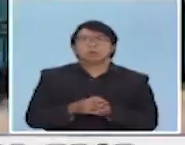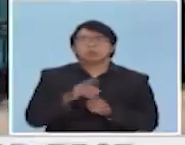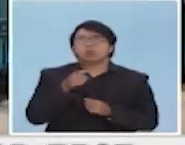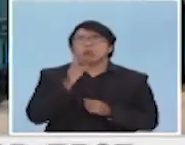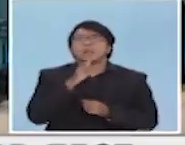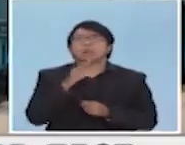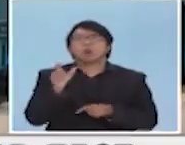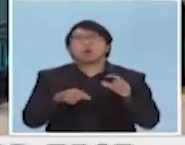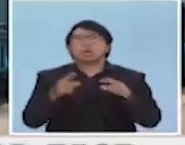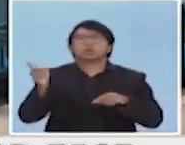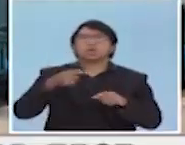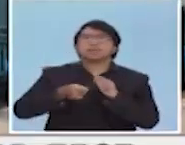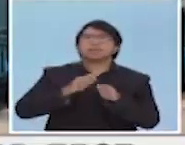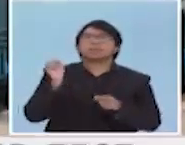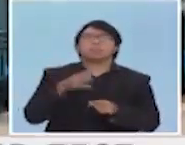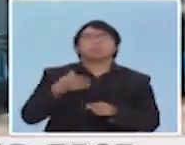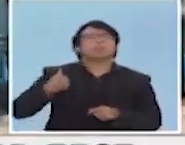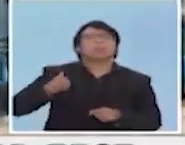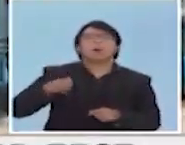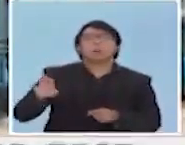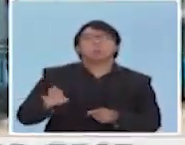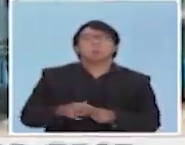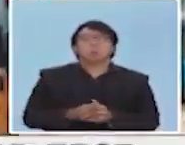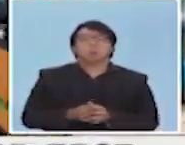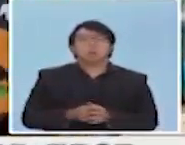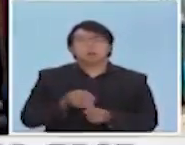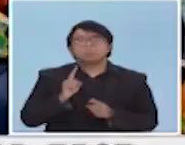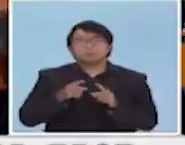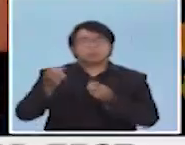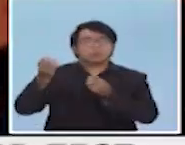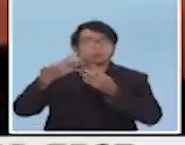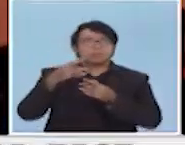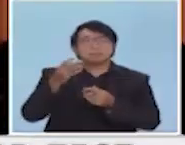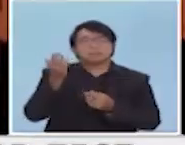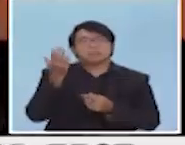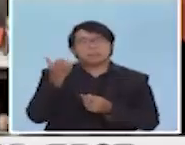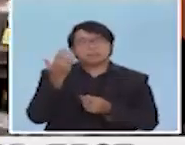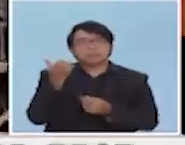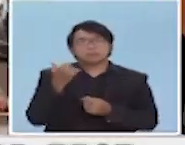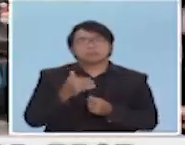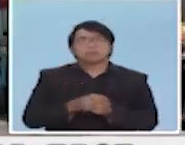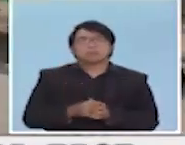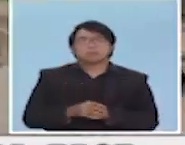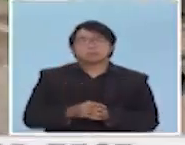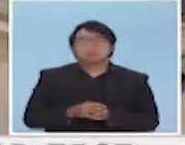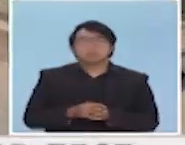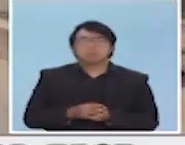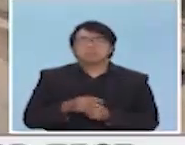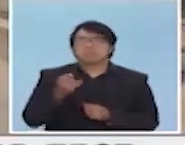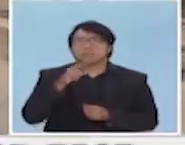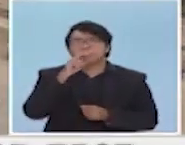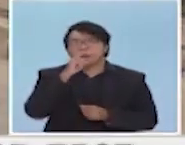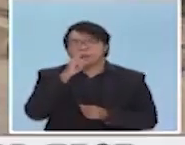diadakan rapid dan swab test. Namun, tapi tadi saya mendapatkan informasi juga dari Pak Zainal Camat